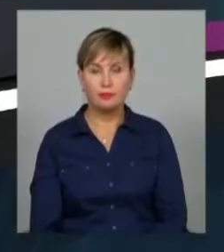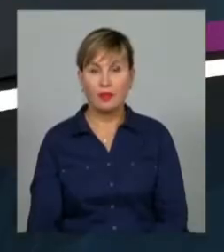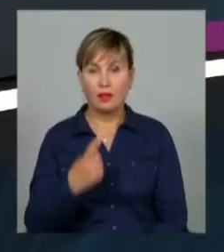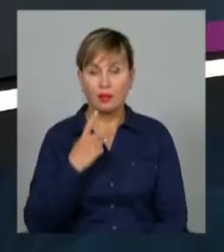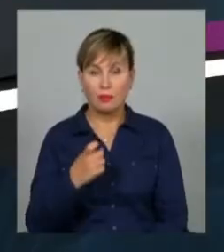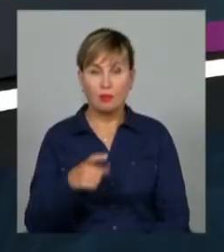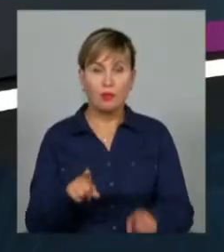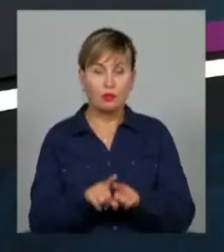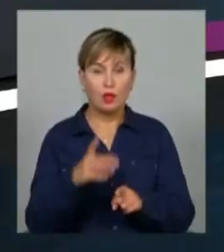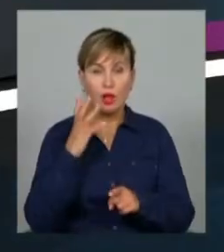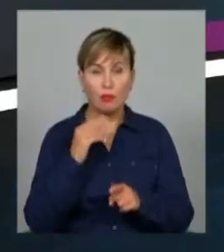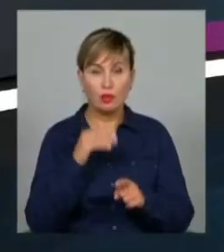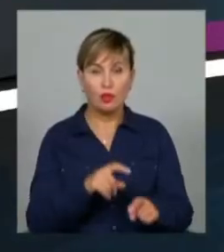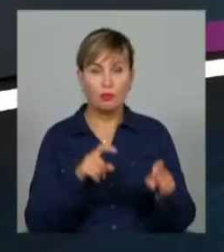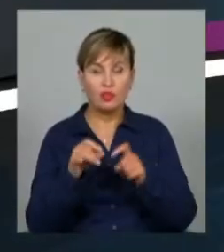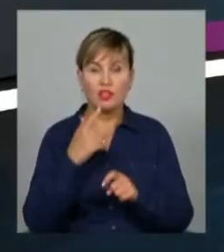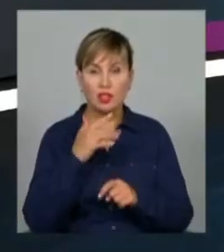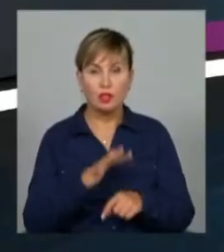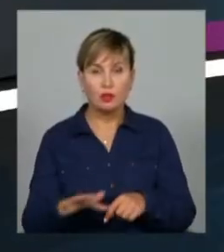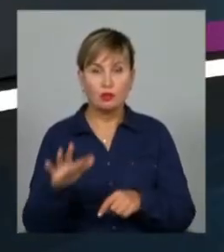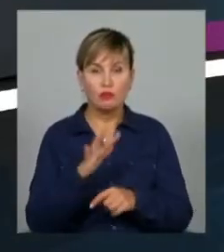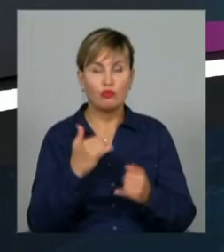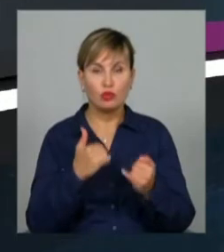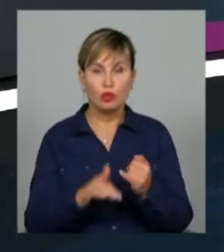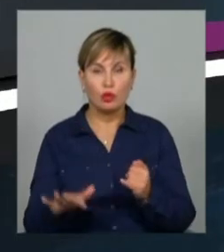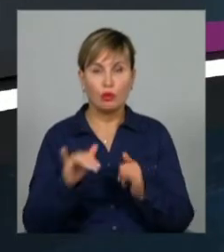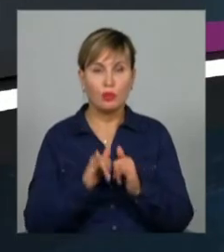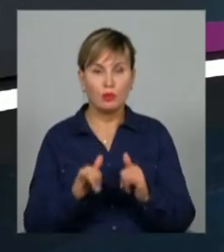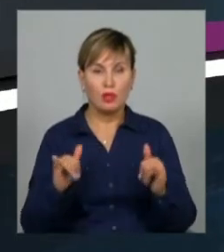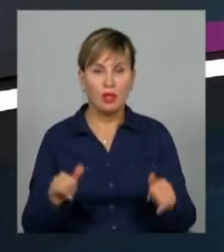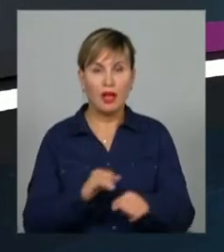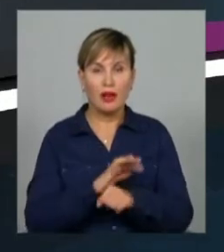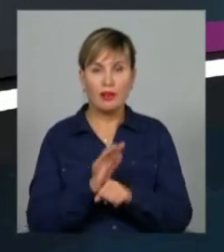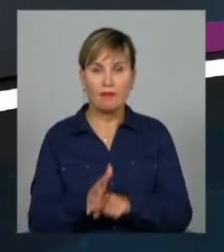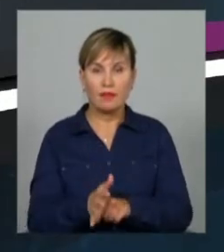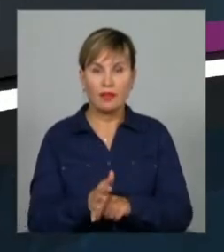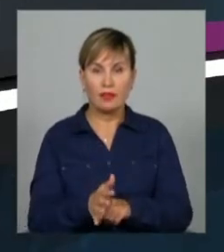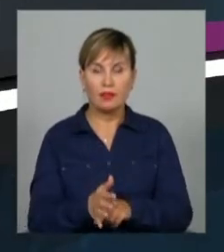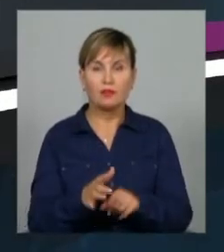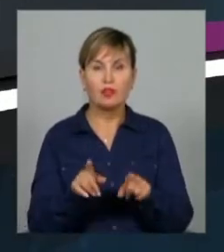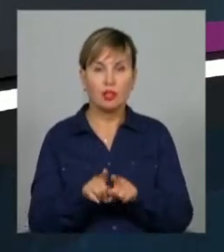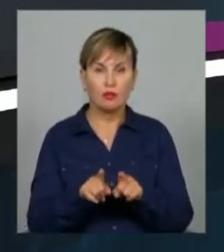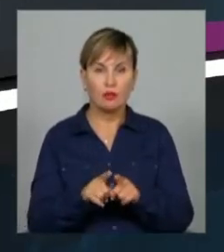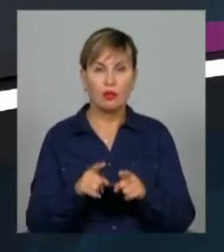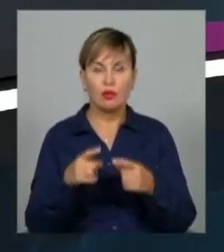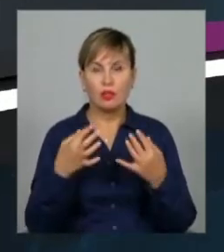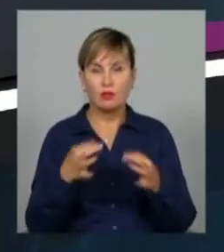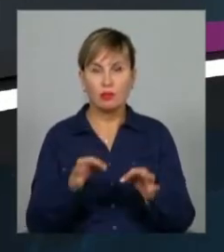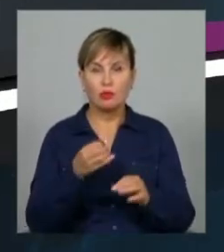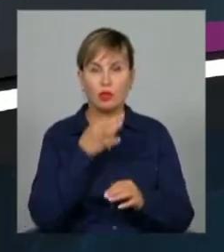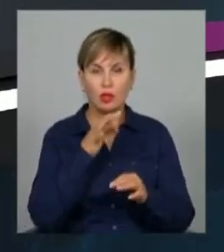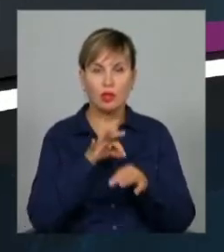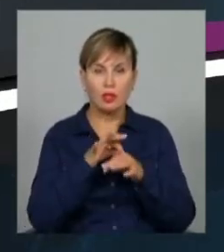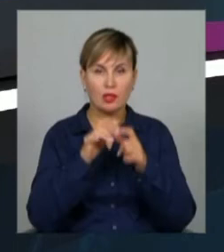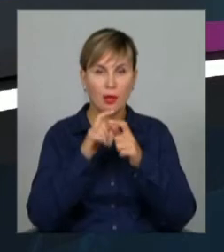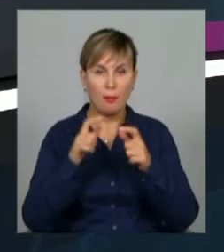Напоминаем также, что Алматы перешел из красной зоны в желтую по темпам распространения коронавируса. Тем не менее, расслабляться еще рано. Носите